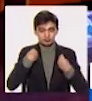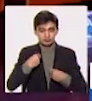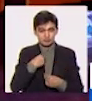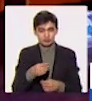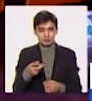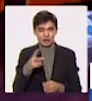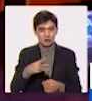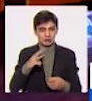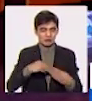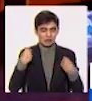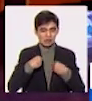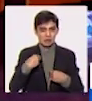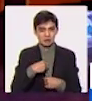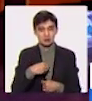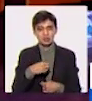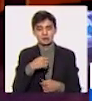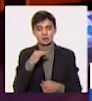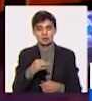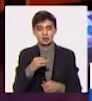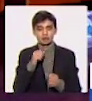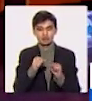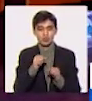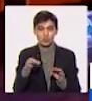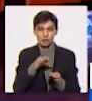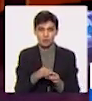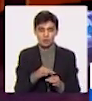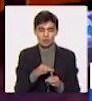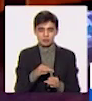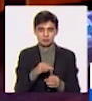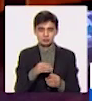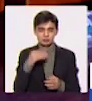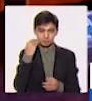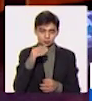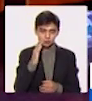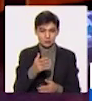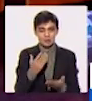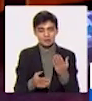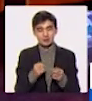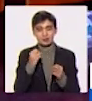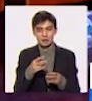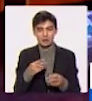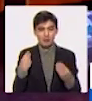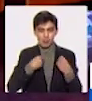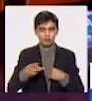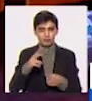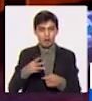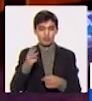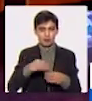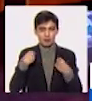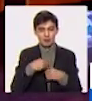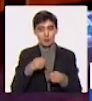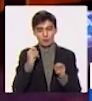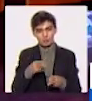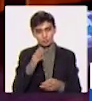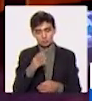бірнеше қабат үстіне кетті. Бұл, яғни, қорғаншылық сапасын арттырады деген сөз ба? Егер бірнеше қабаттап кисек, ол қауіпсіз